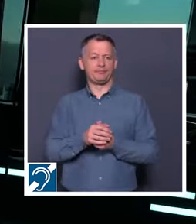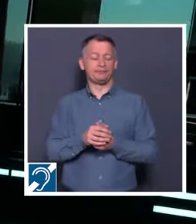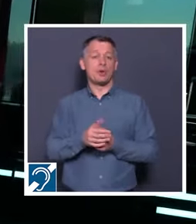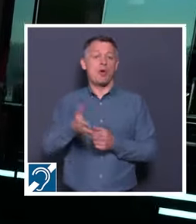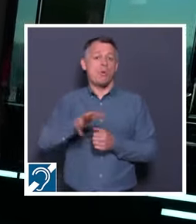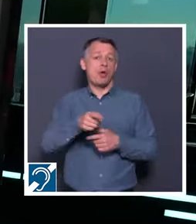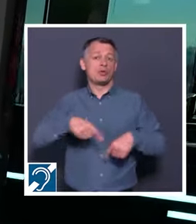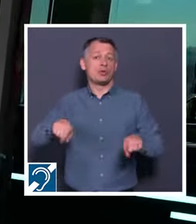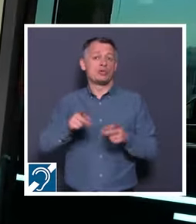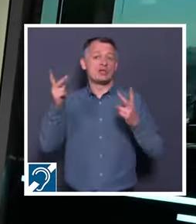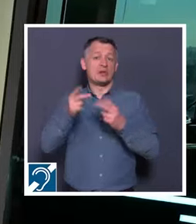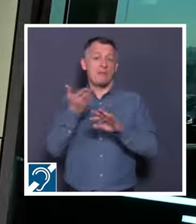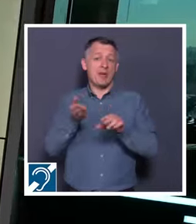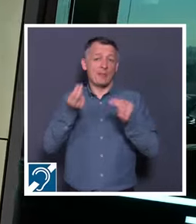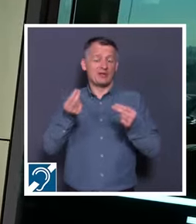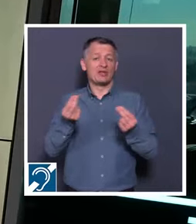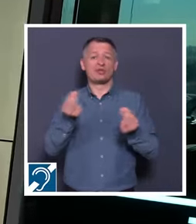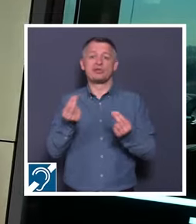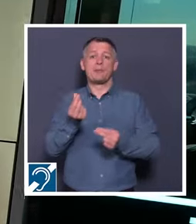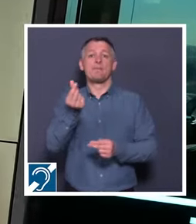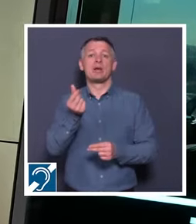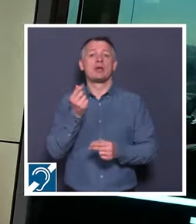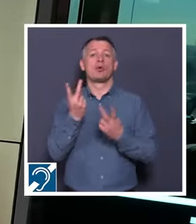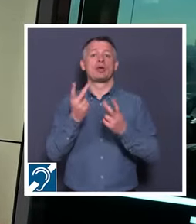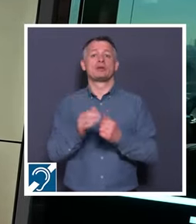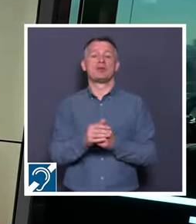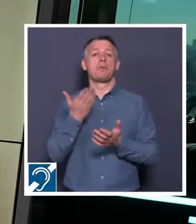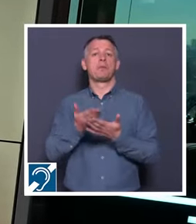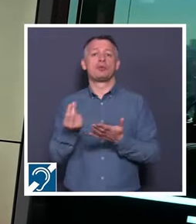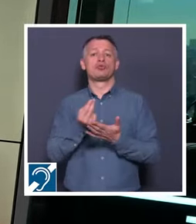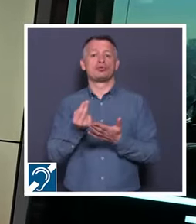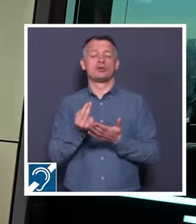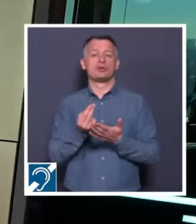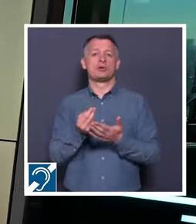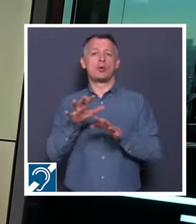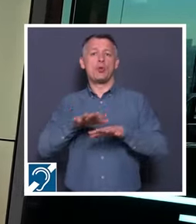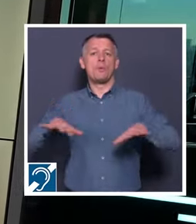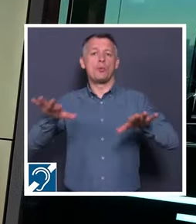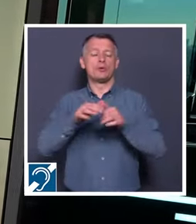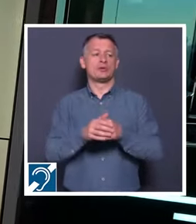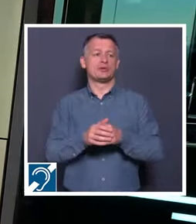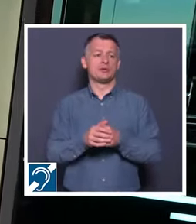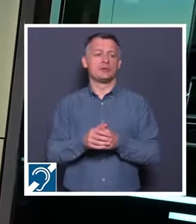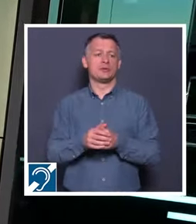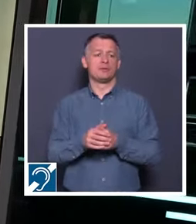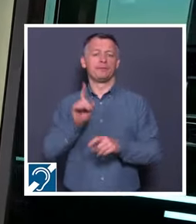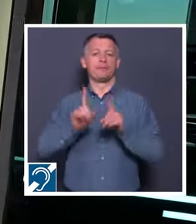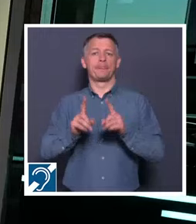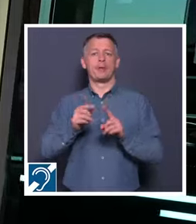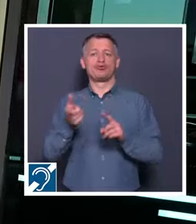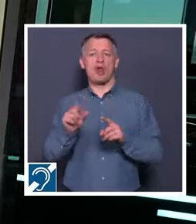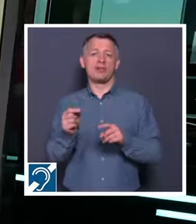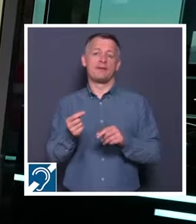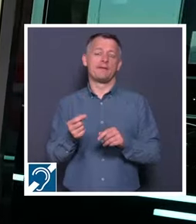înțelegem mai bine din domeniu de ce sunt ei importanți, dar pentru public, de ce sunt aceștia importanți dacă